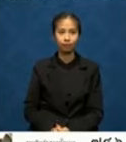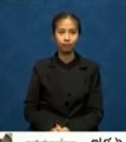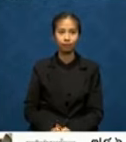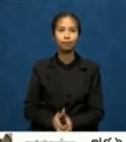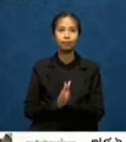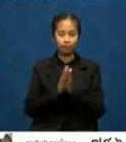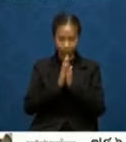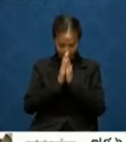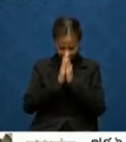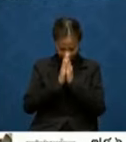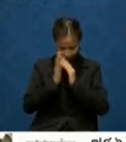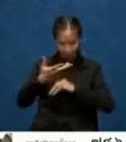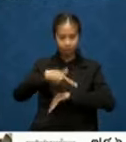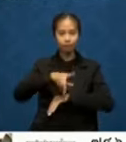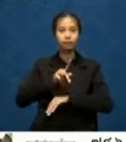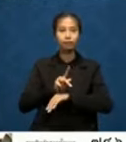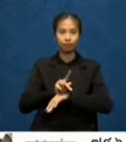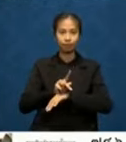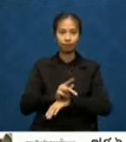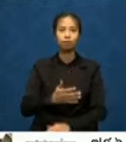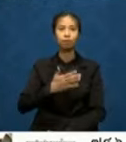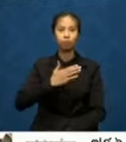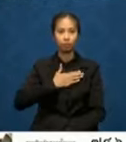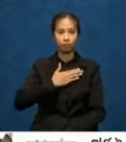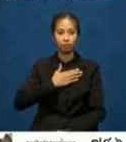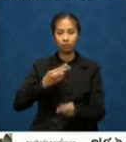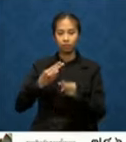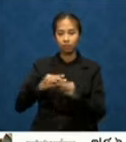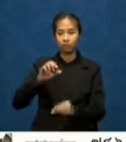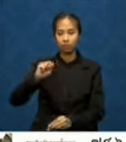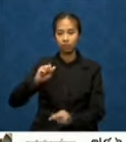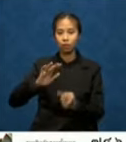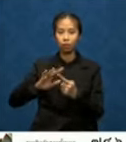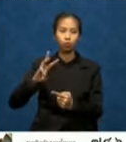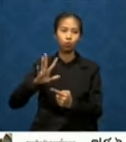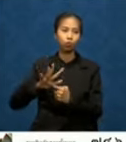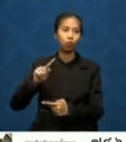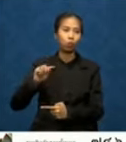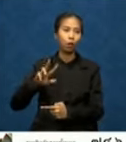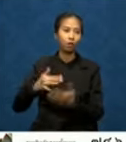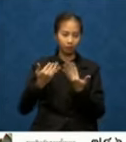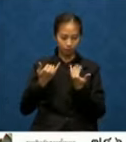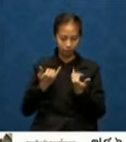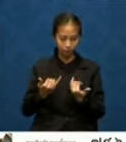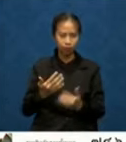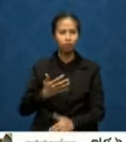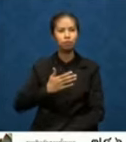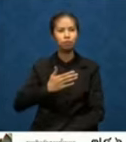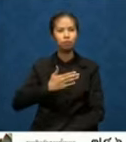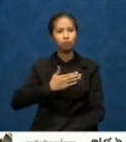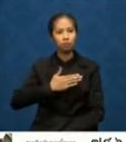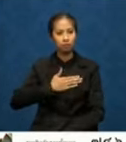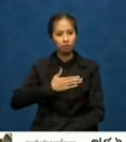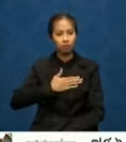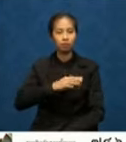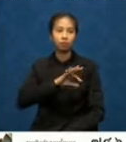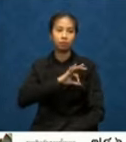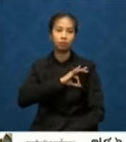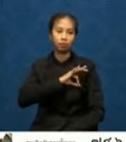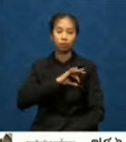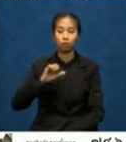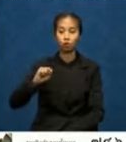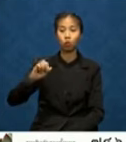เรียนท่านประธานรัฐสภาที่เคารพ กับผมนายสุวัฒน์จิราพันธ์สมาชิกรัฐสภาในฐานะสมาชิกวุ